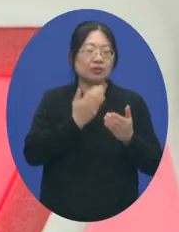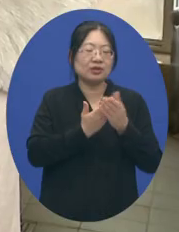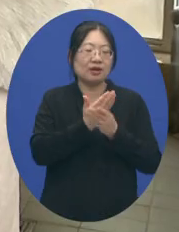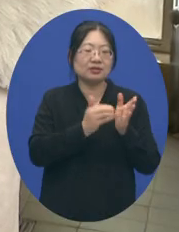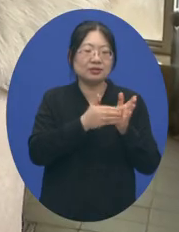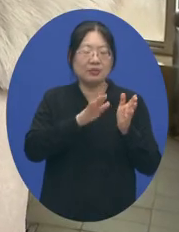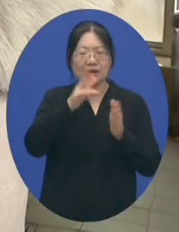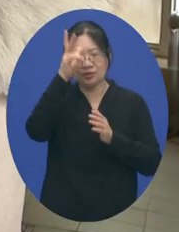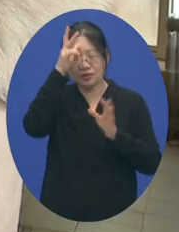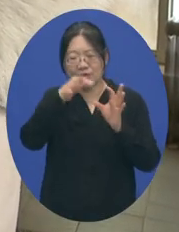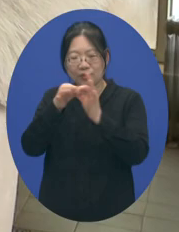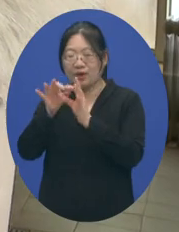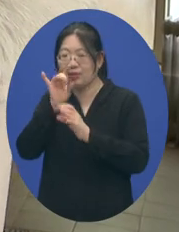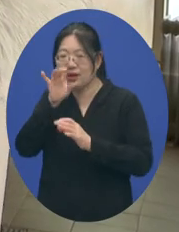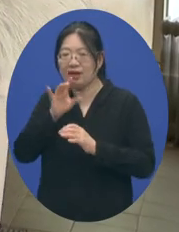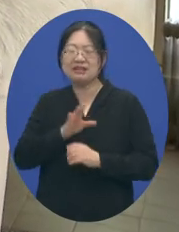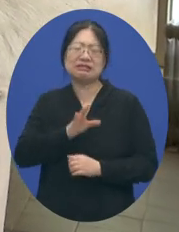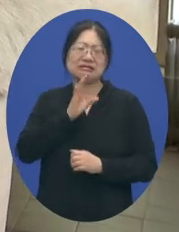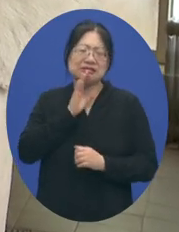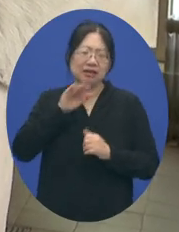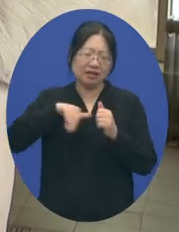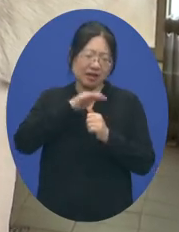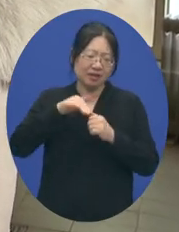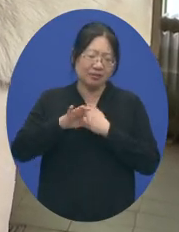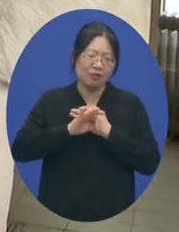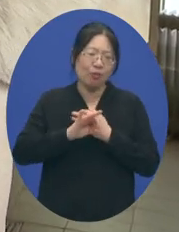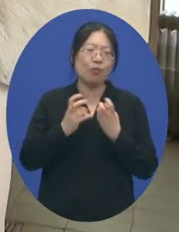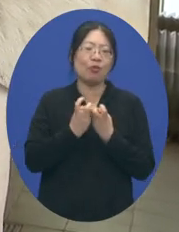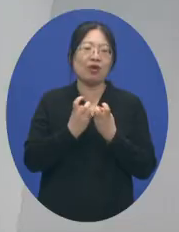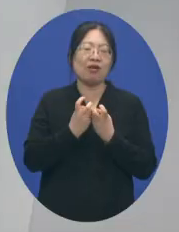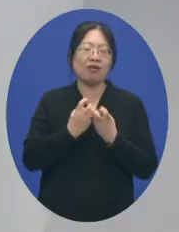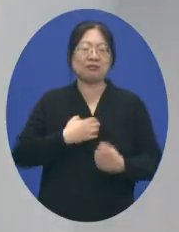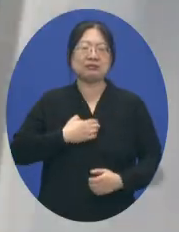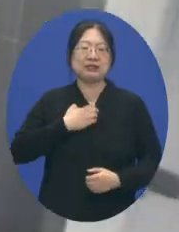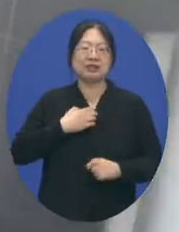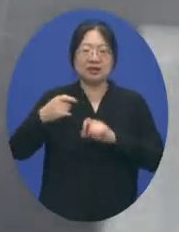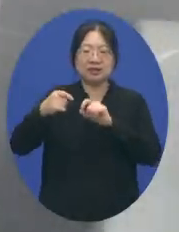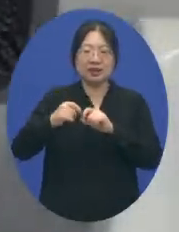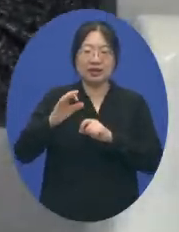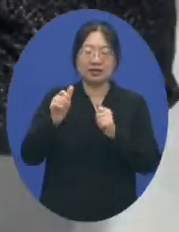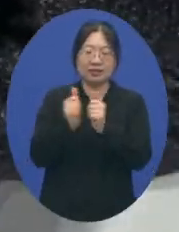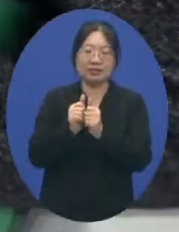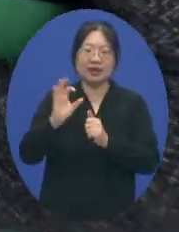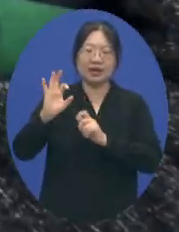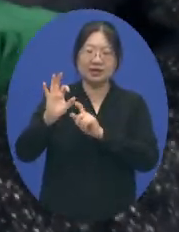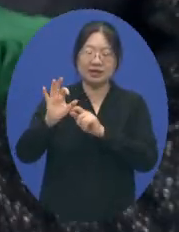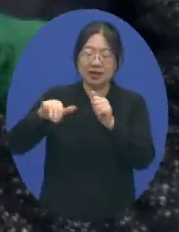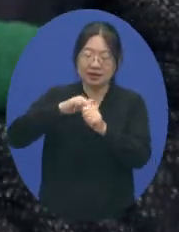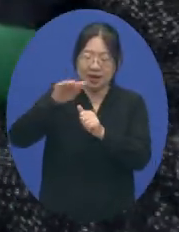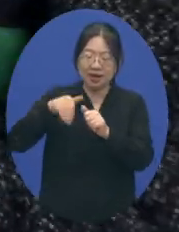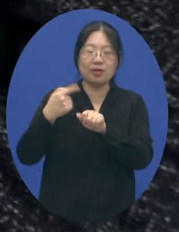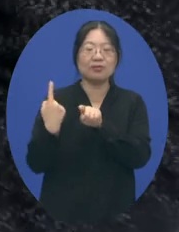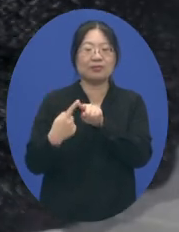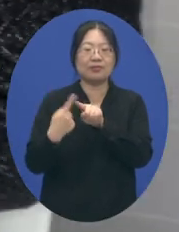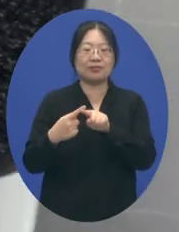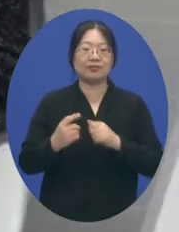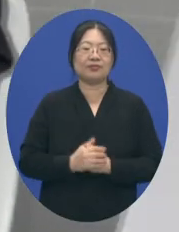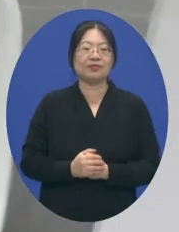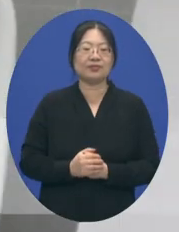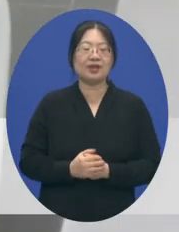상황 실제 상황이었다면 어땠을지 끔찍합니다 근처에 남자 화장실 이곳도 상황은